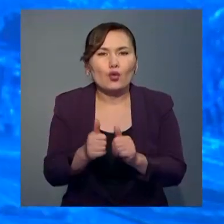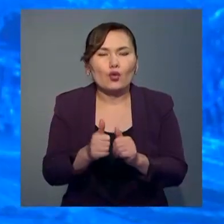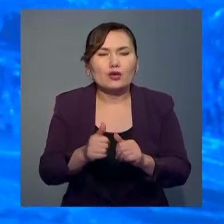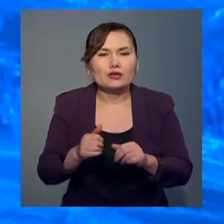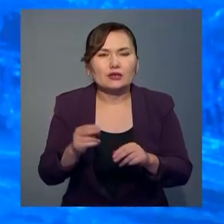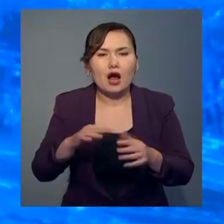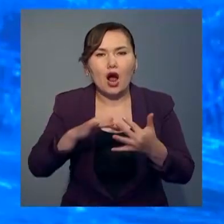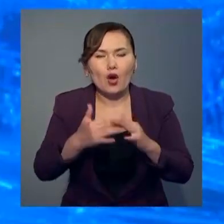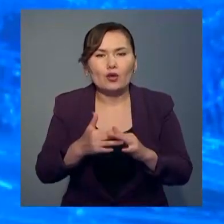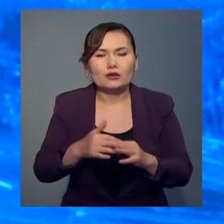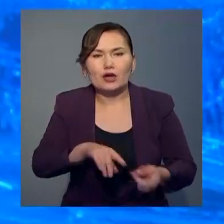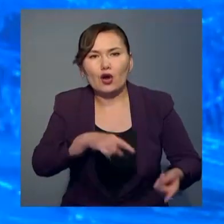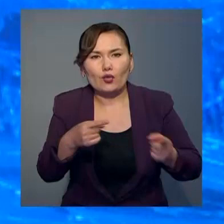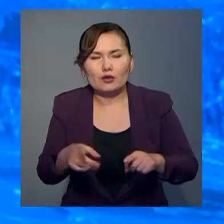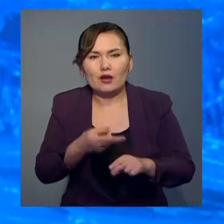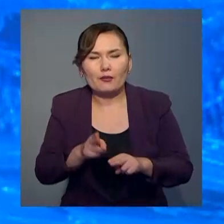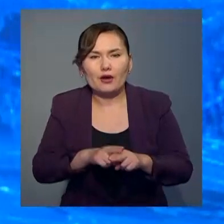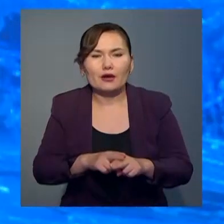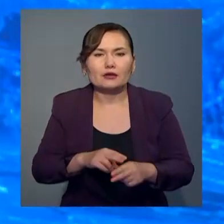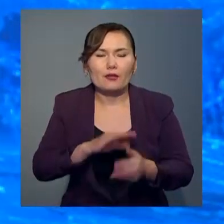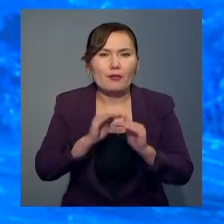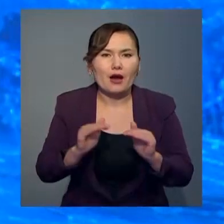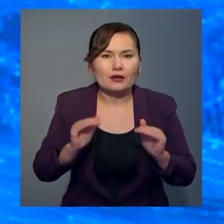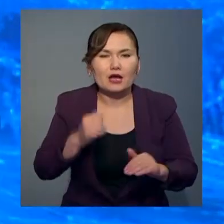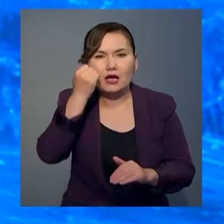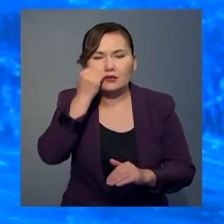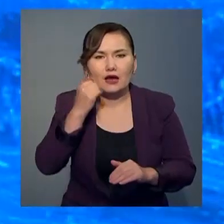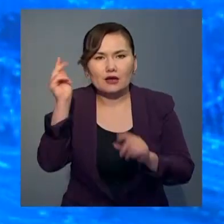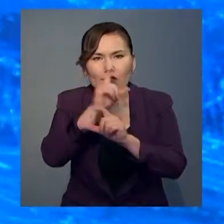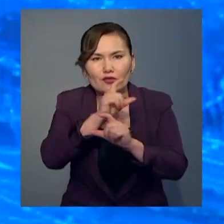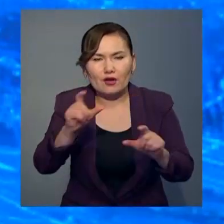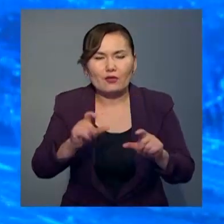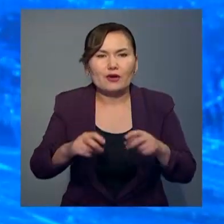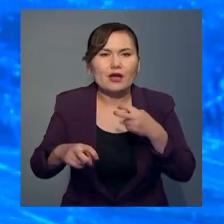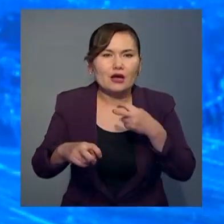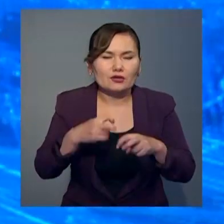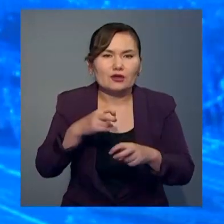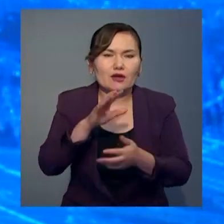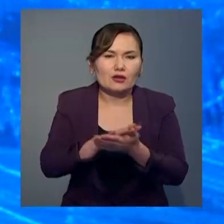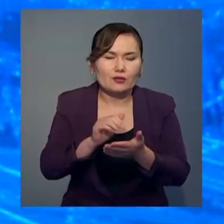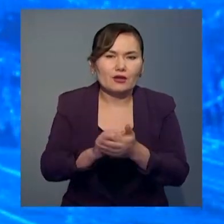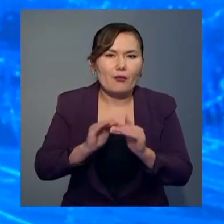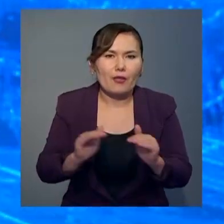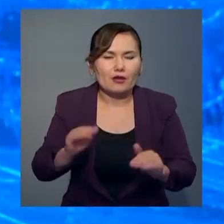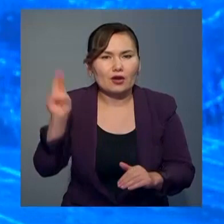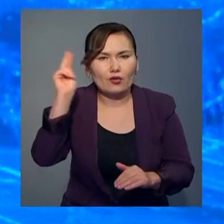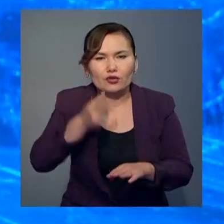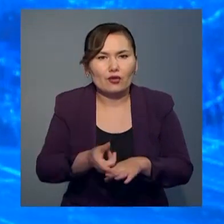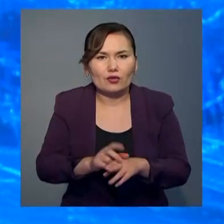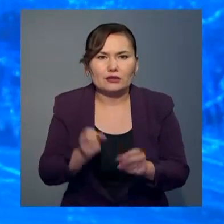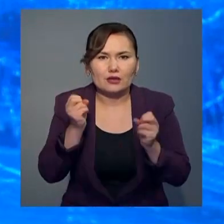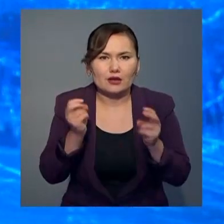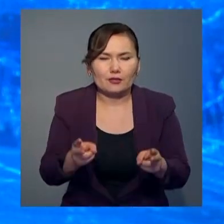Алайда бірең-сараңы әлі де сол тозық жеткен мекемелерде білім алып жүр. Қабырғасыға қараған көне ғимараттар қаншалықты қауіпті?